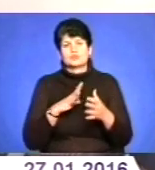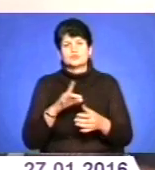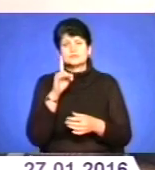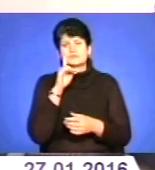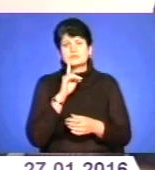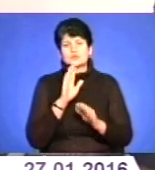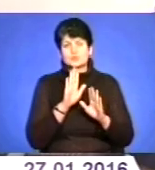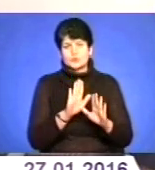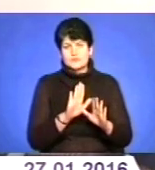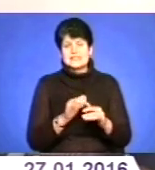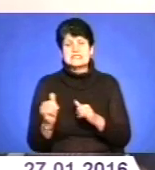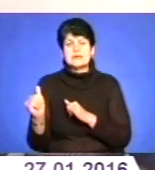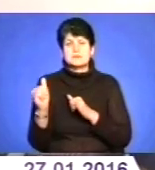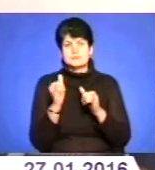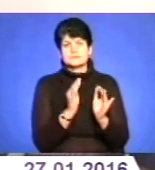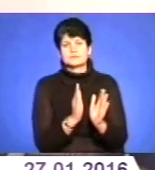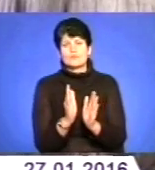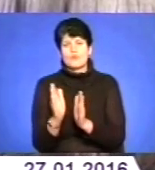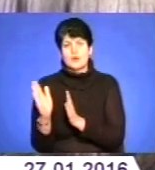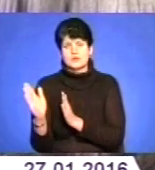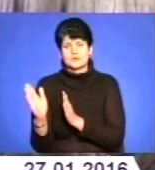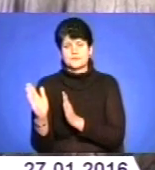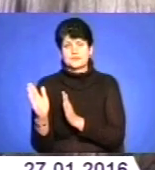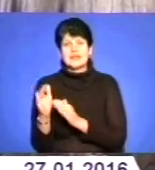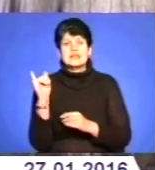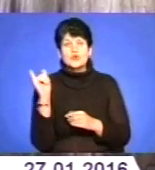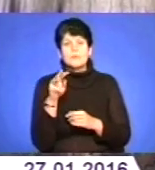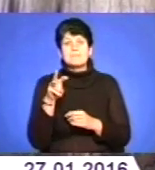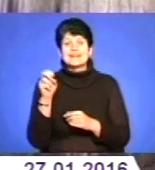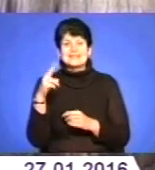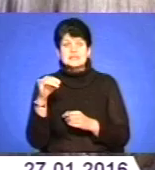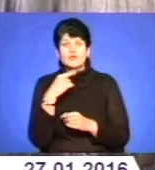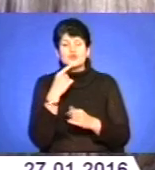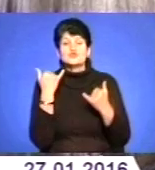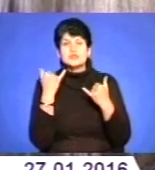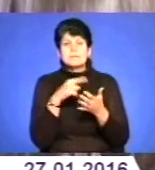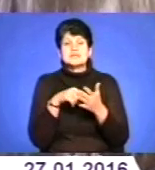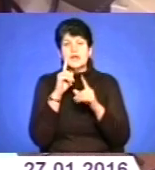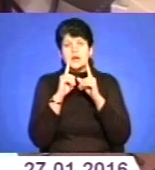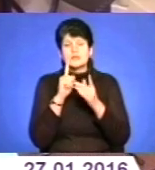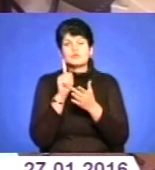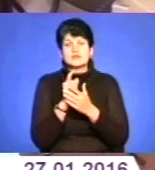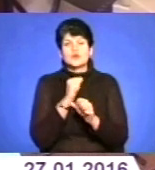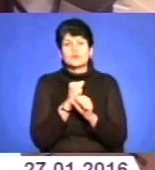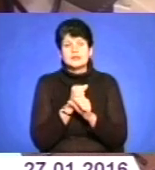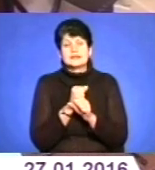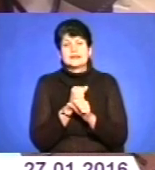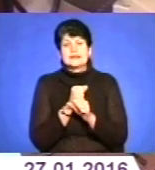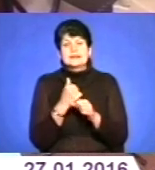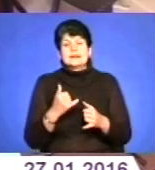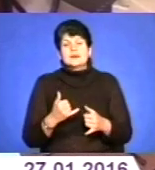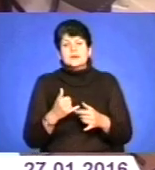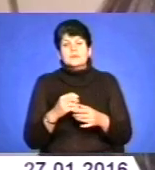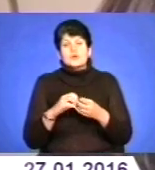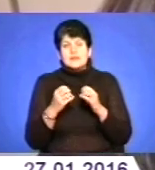комфортний, забезпечував безпеку перевезень. Ігор Мединський каже, що сьогодні міська рада змушена робити навіть якісь болючі для населення